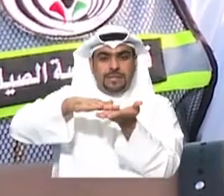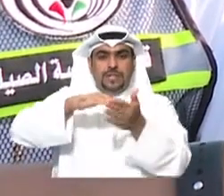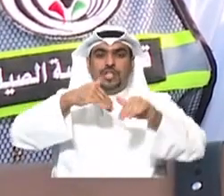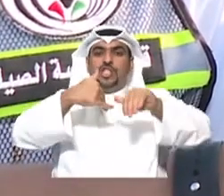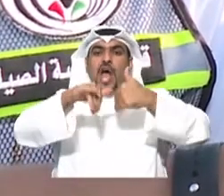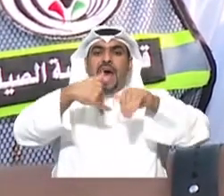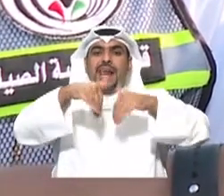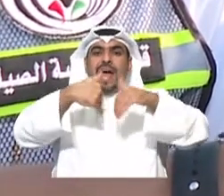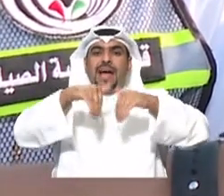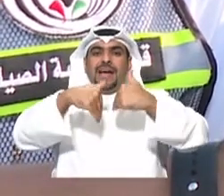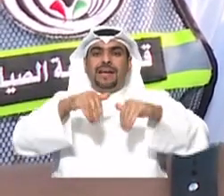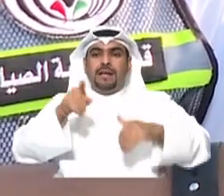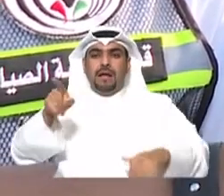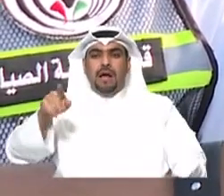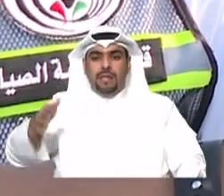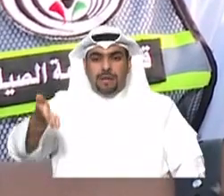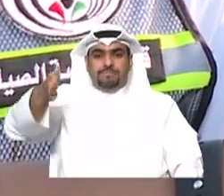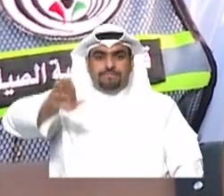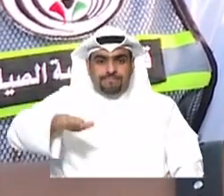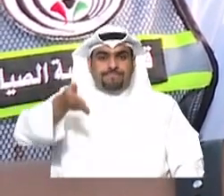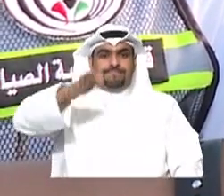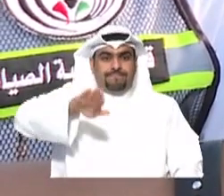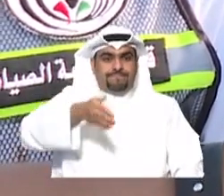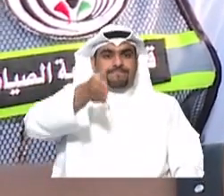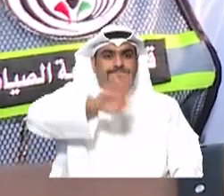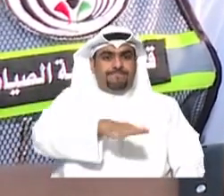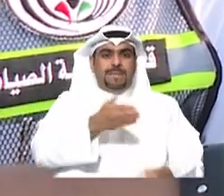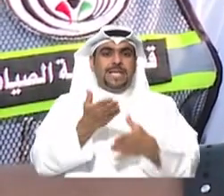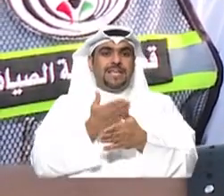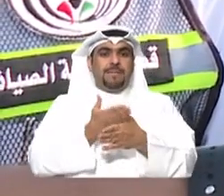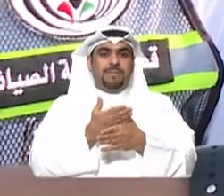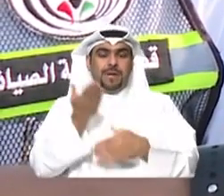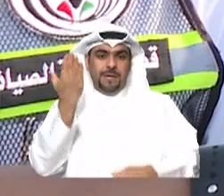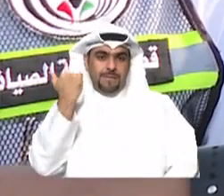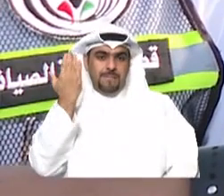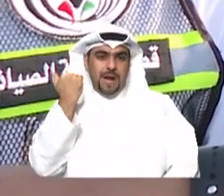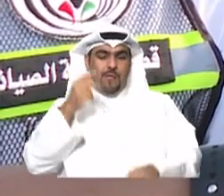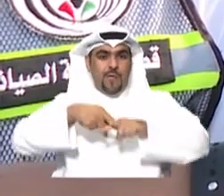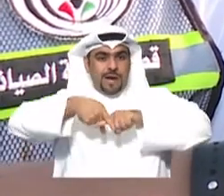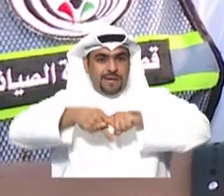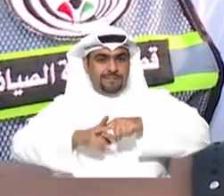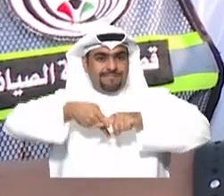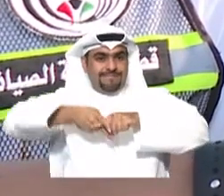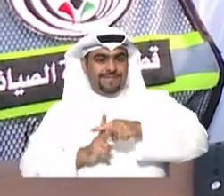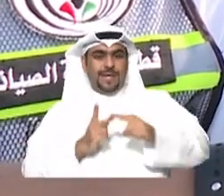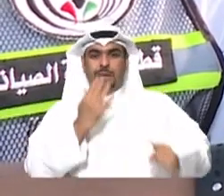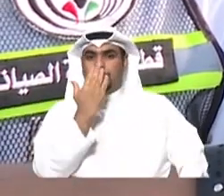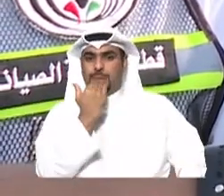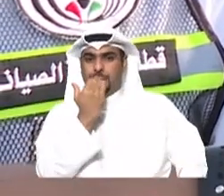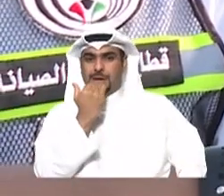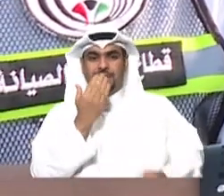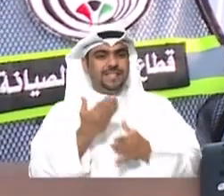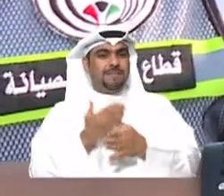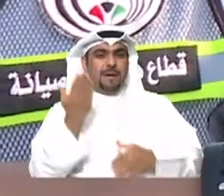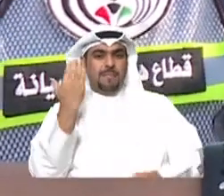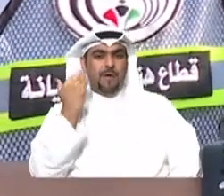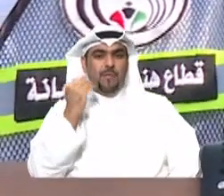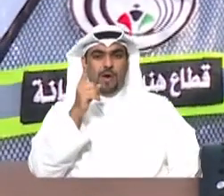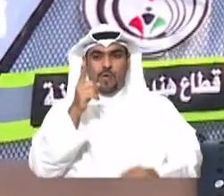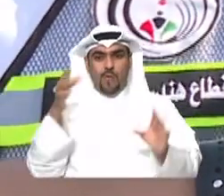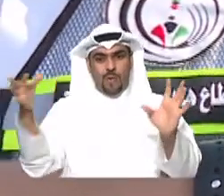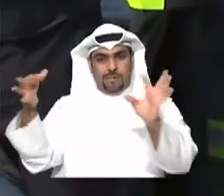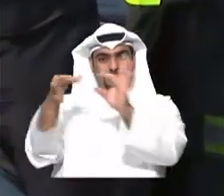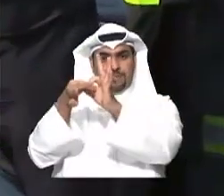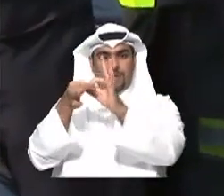طويلة لم يكون له صيانة، لأن المنطقة كانت ملك أو تحت مظلة الأسكان، تم تسليمها